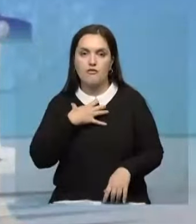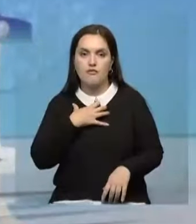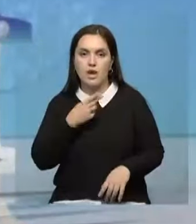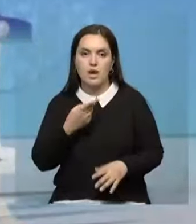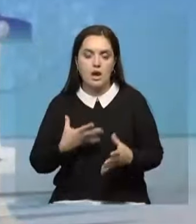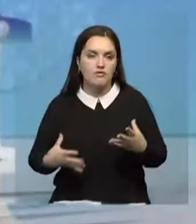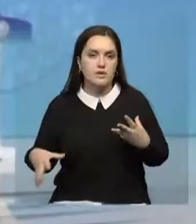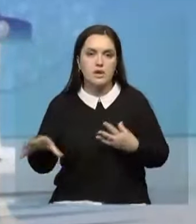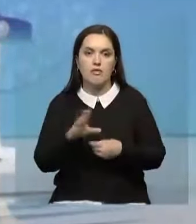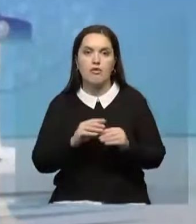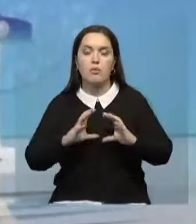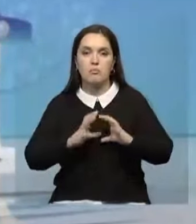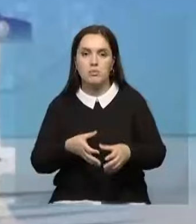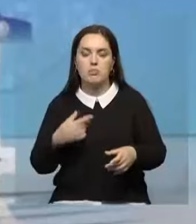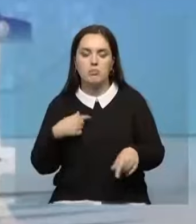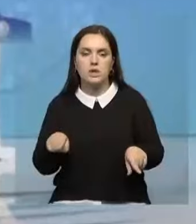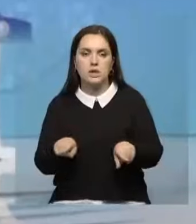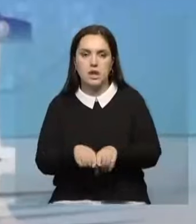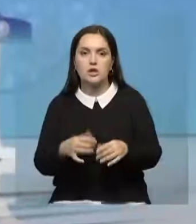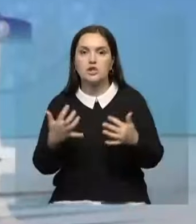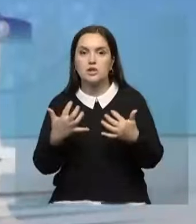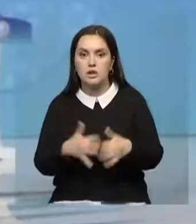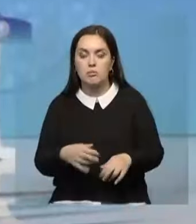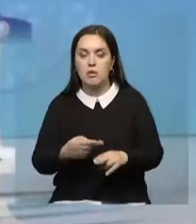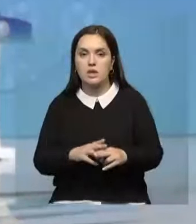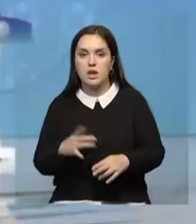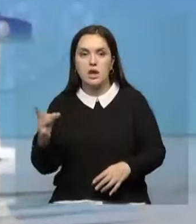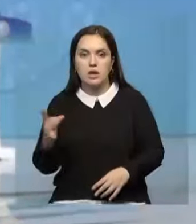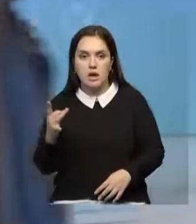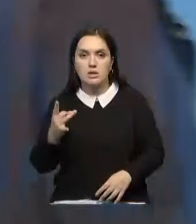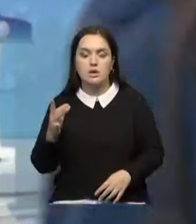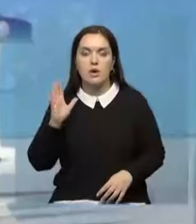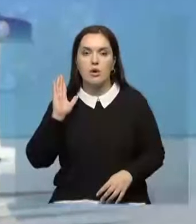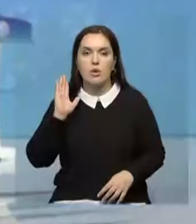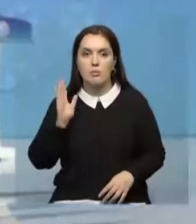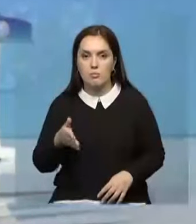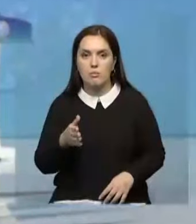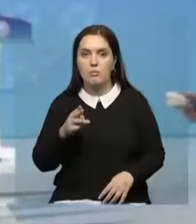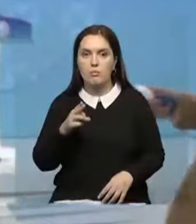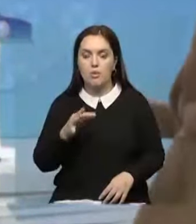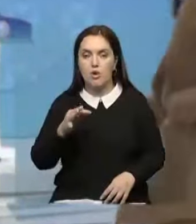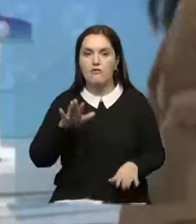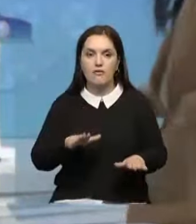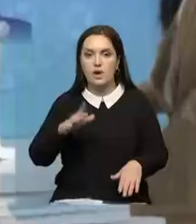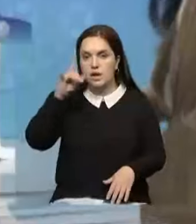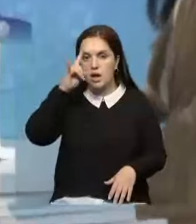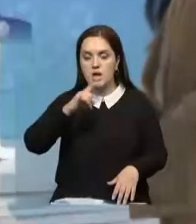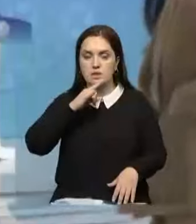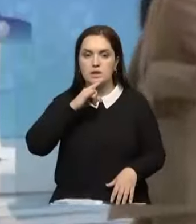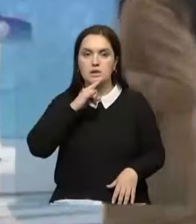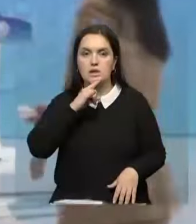всего мира, мы так считаем. И тем более на этот раз предстоящий саммит состоится именно в Казахстане. И это